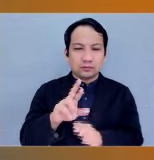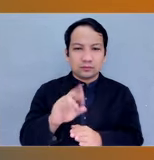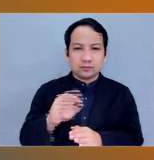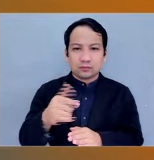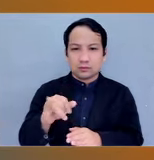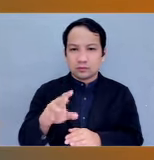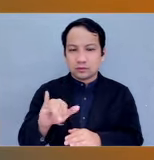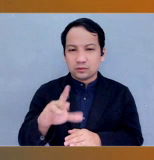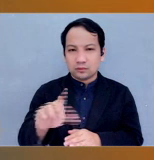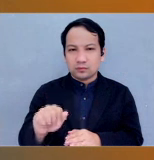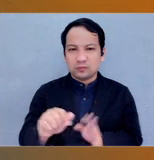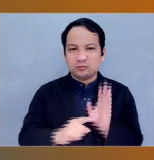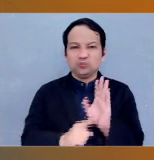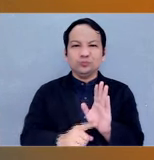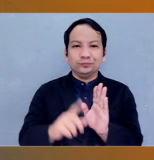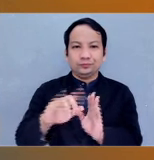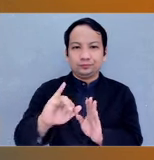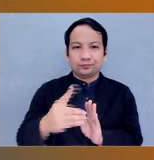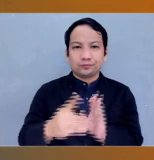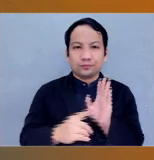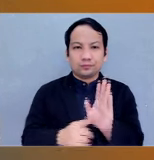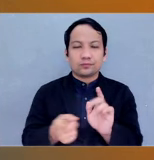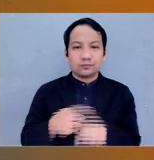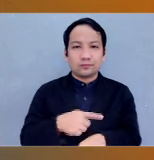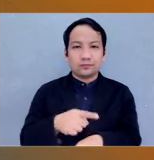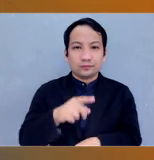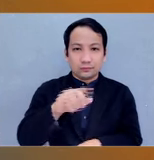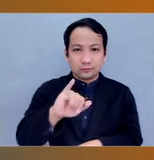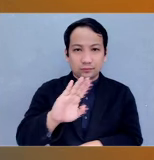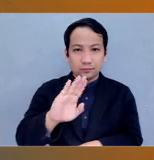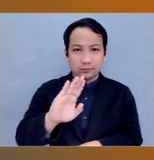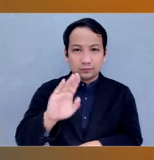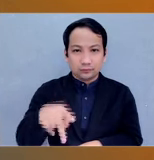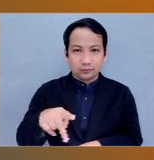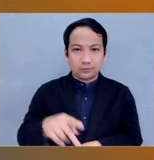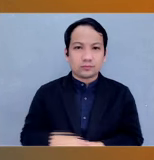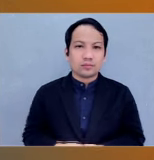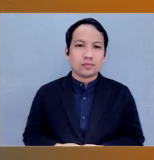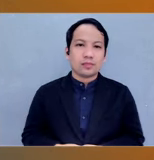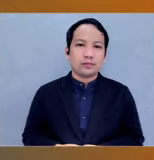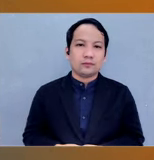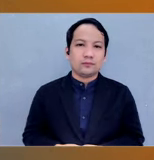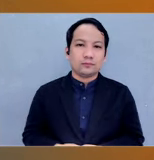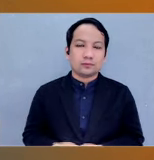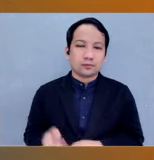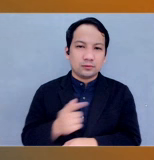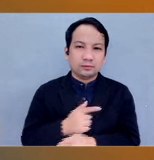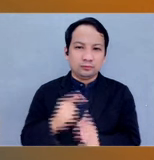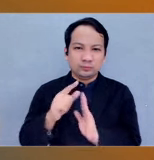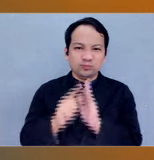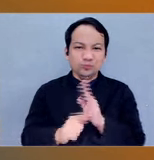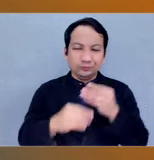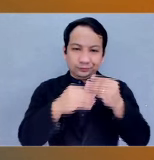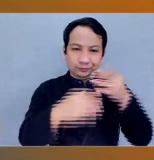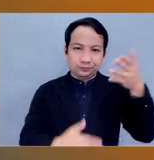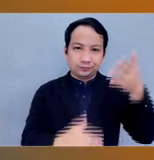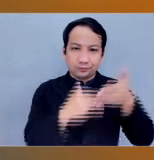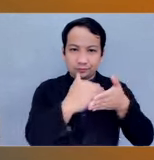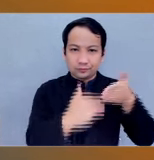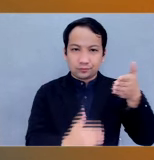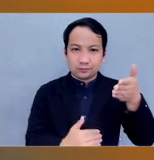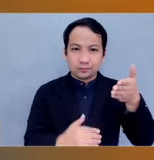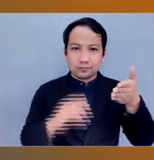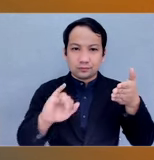May ipinakita ring ID mula sa Integrated Bar of the Philippines si Garcia. Nasa lawyer's list naman ng Korte Suprema ang ID ni